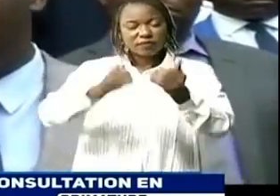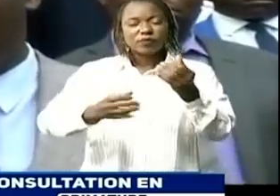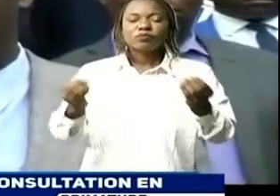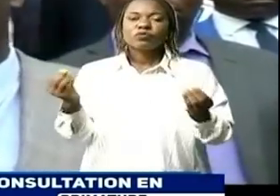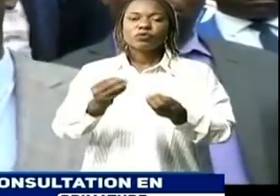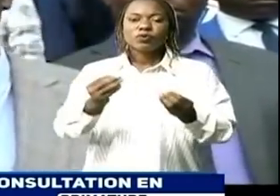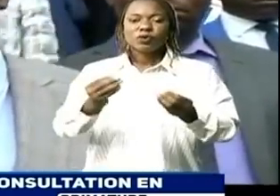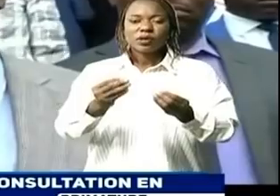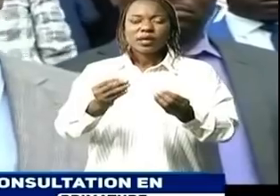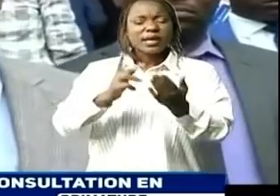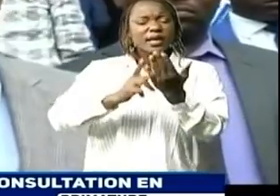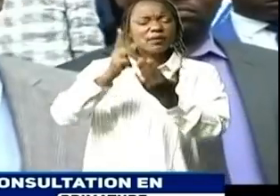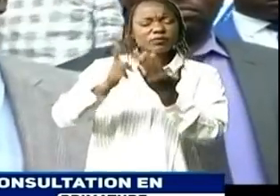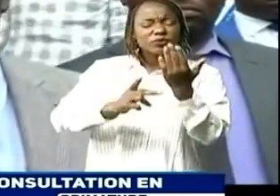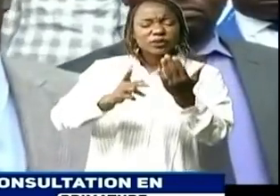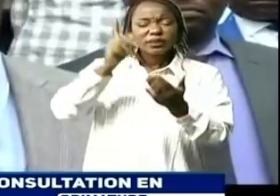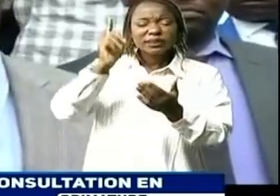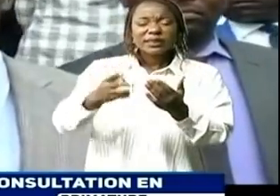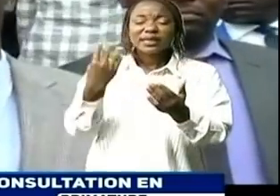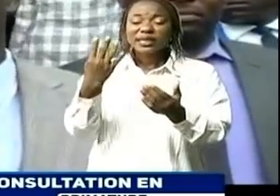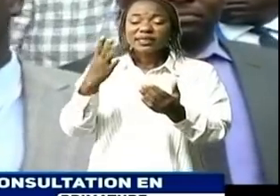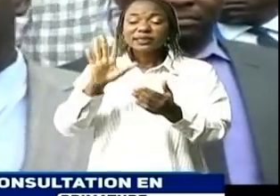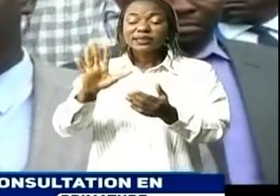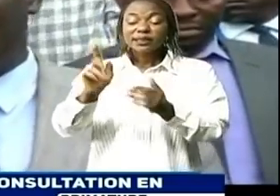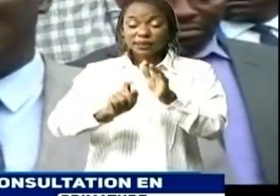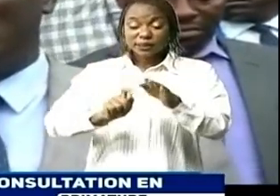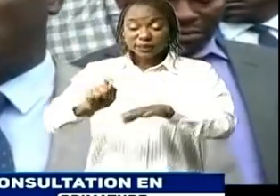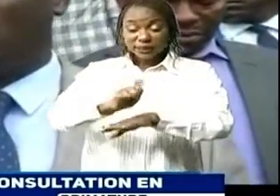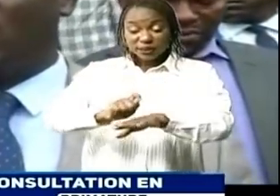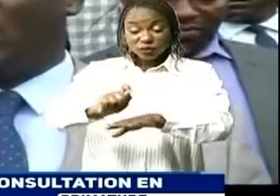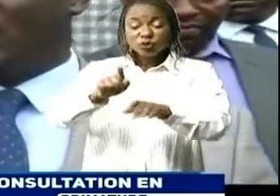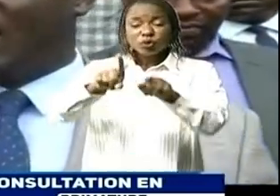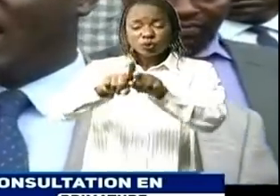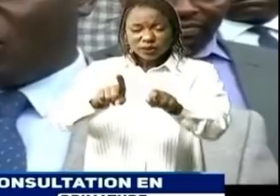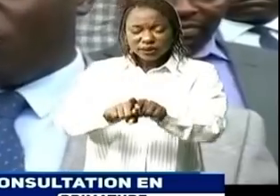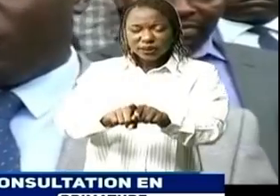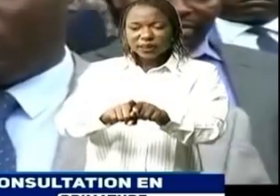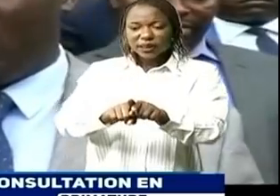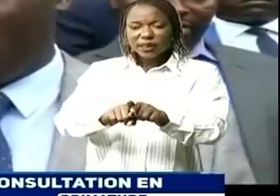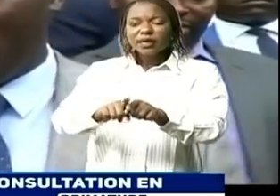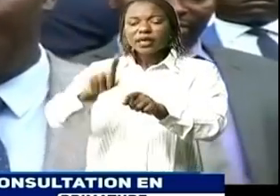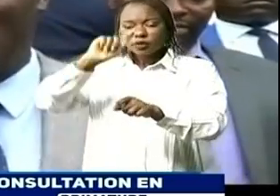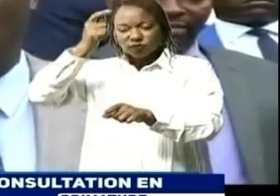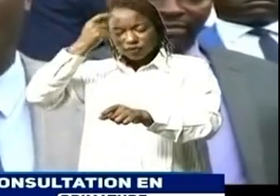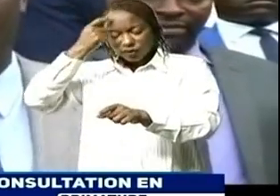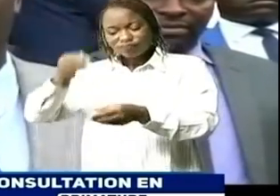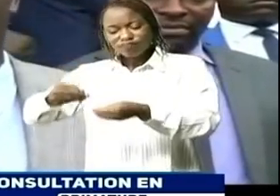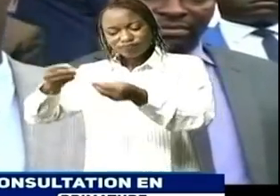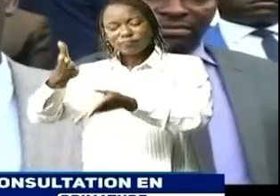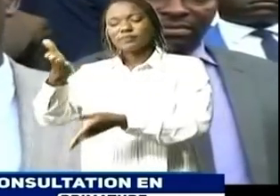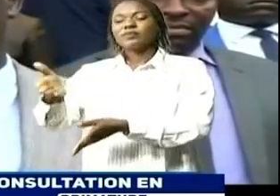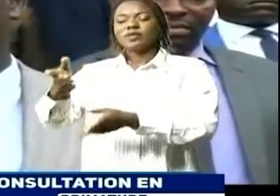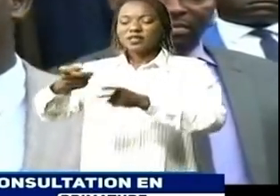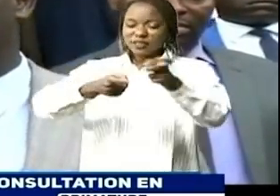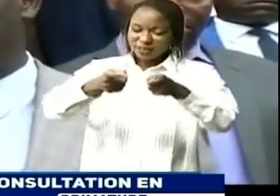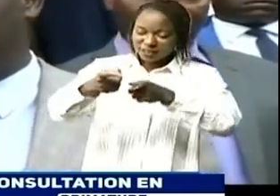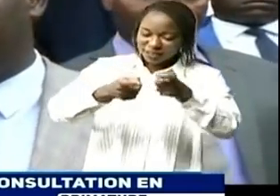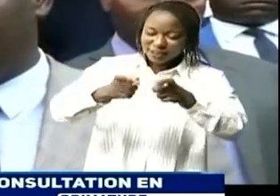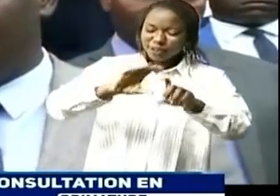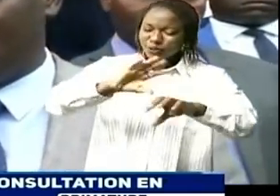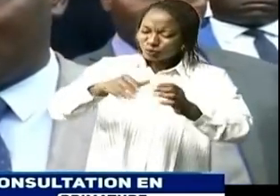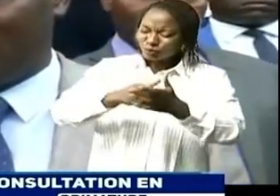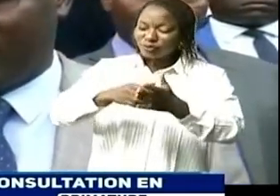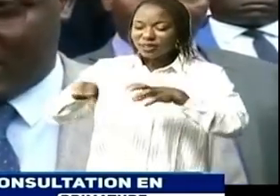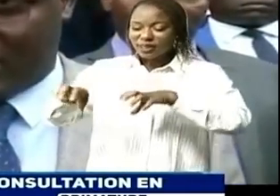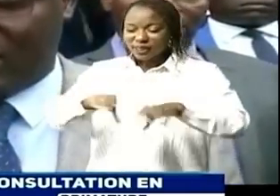les macro-projets des 145 territoires nécessitent à ce qu'il y ait un gouvernement en place qui coordonne les activités avec les